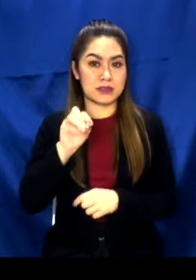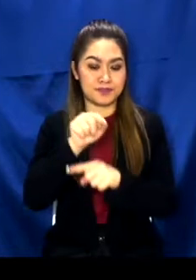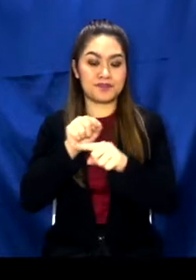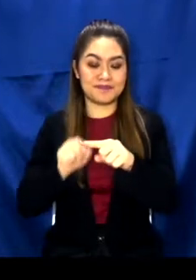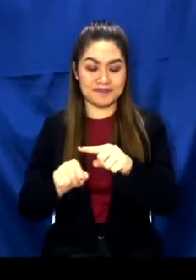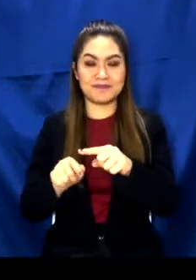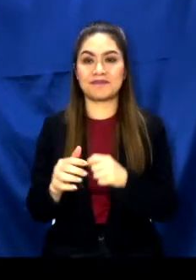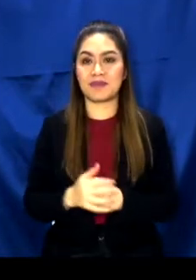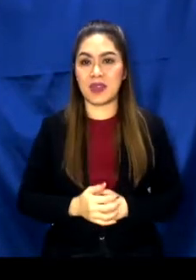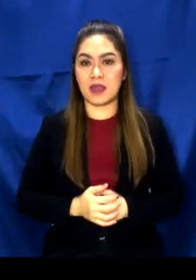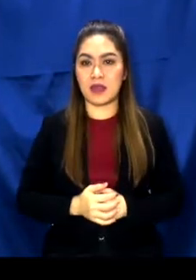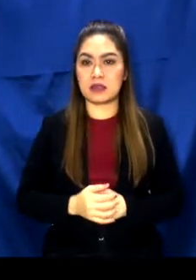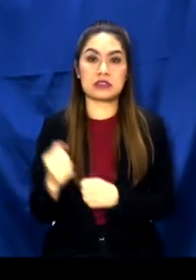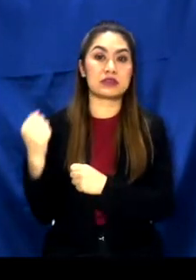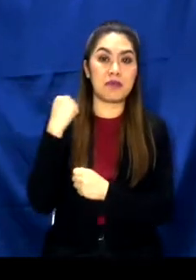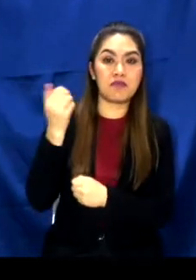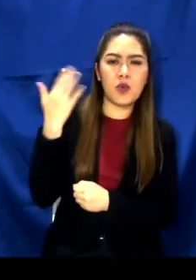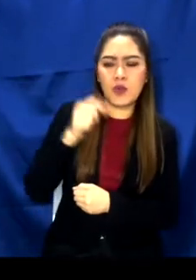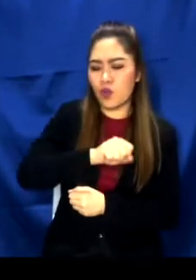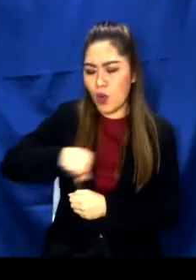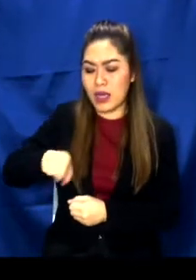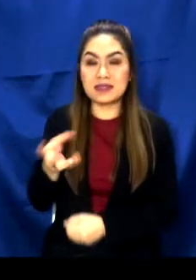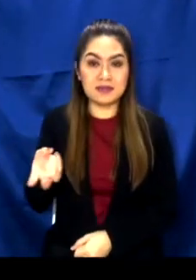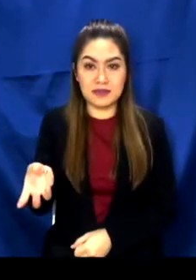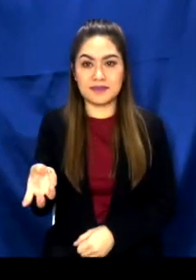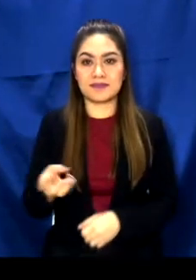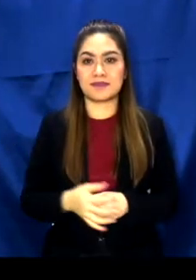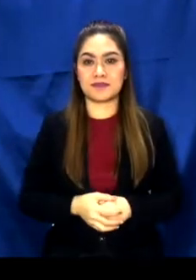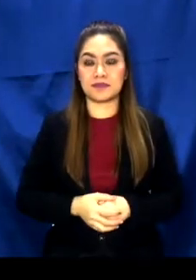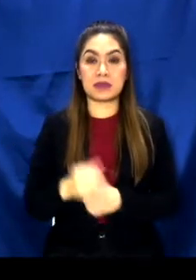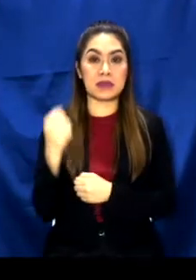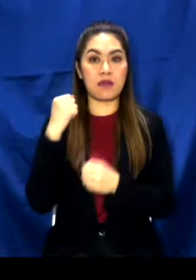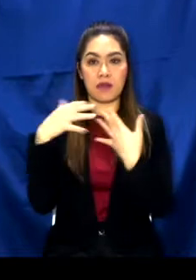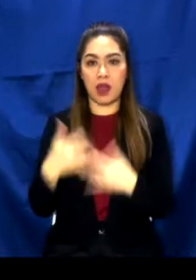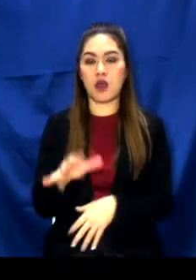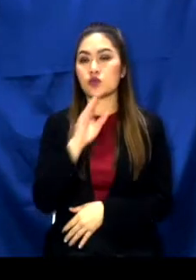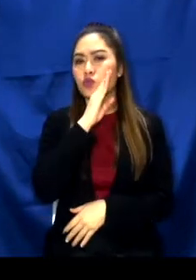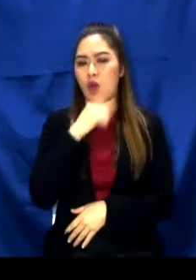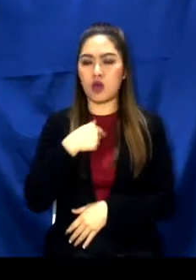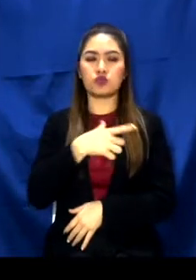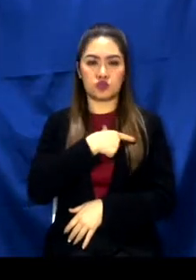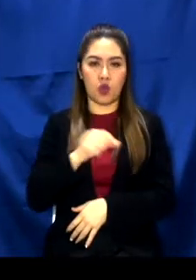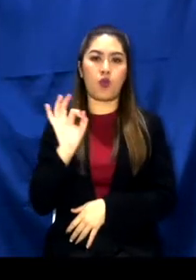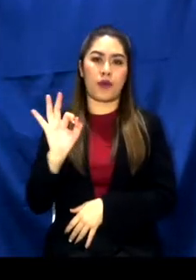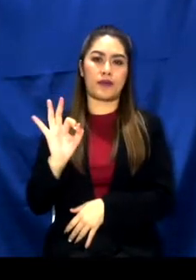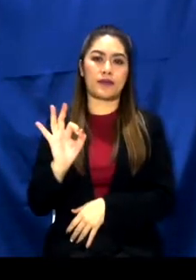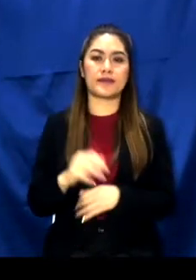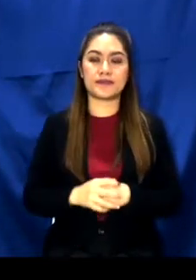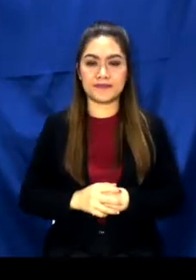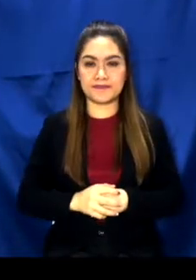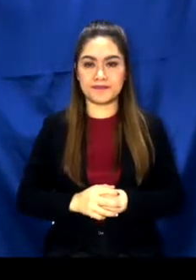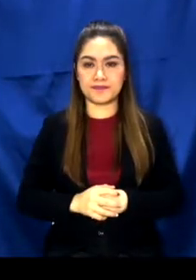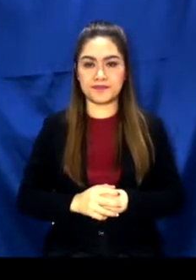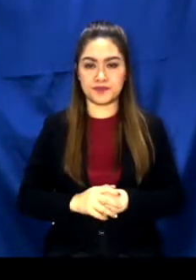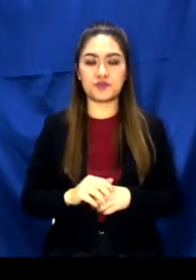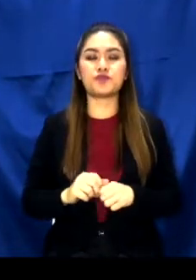80%มันก็จะเข้มกว่าเมื่อกี้นิดนึงนะคะพอมันเข้มแล้วสมมุติว่าเราชอบแล้วสีนี้เพอร์เฟกต์มาก แล้วก็ตกล